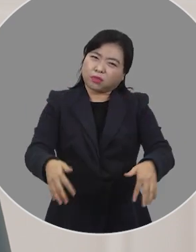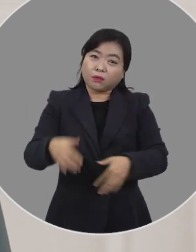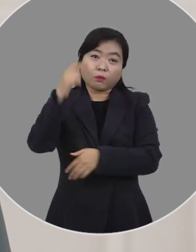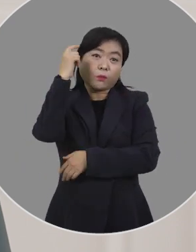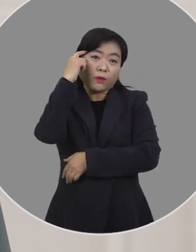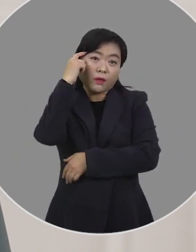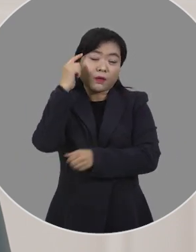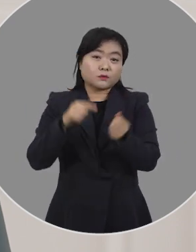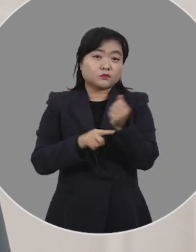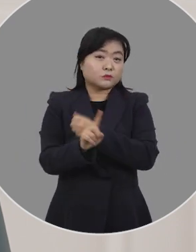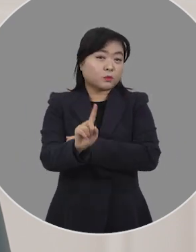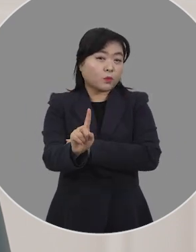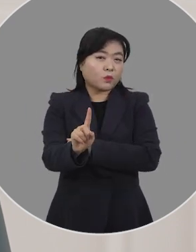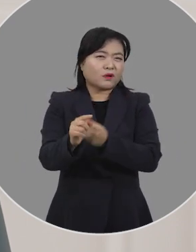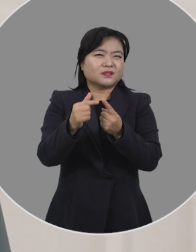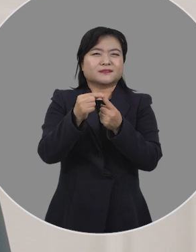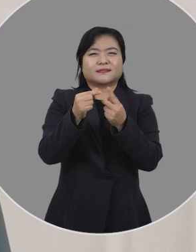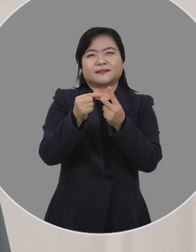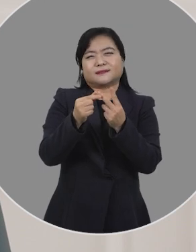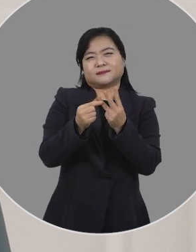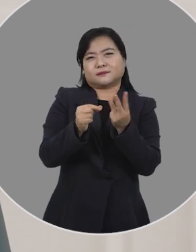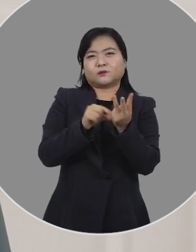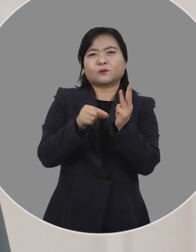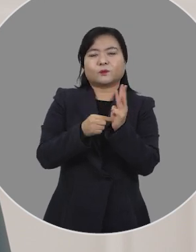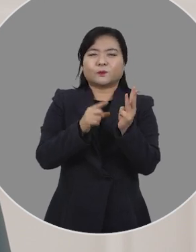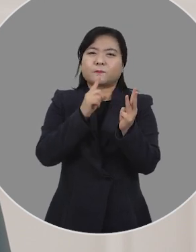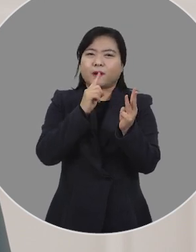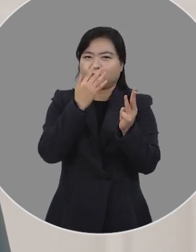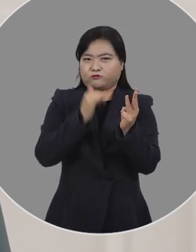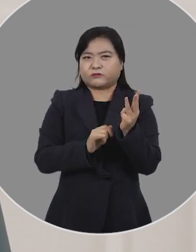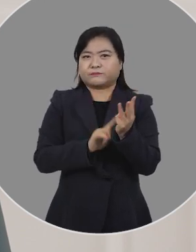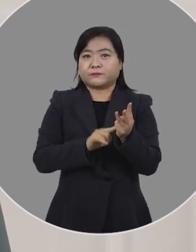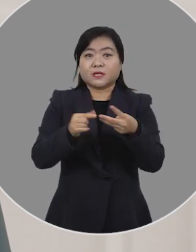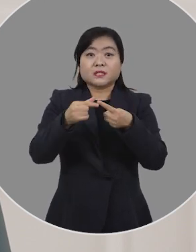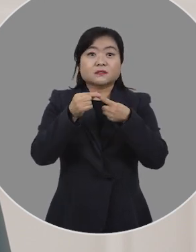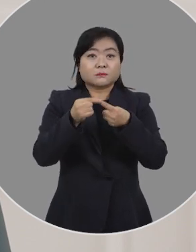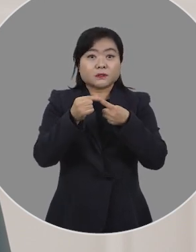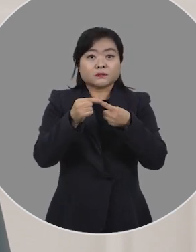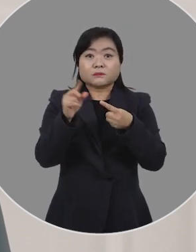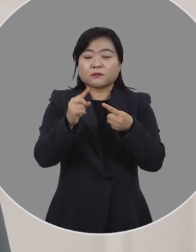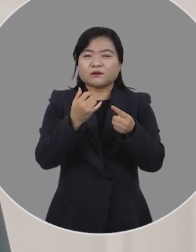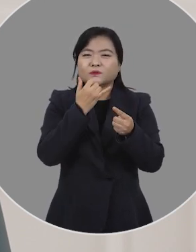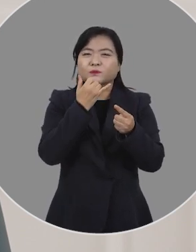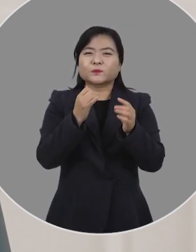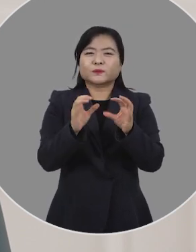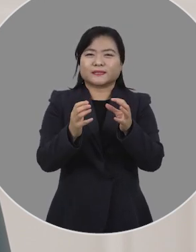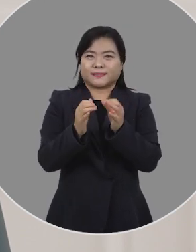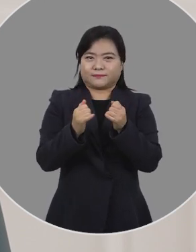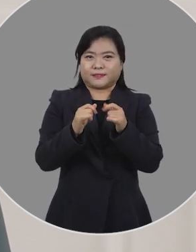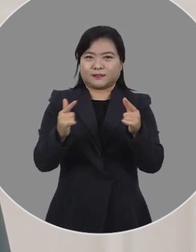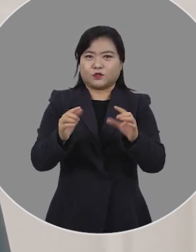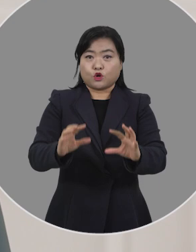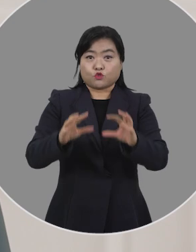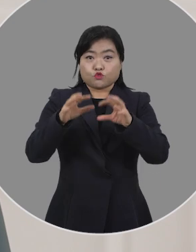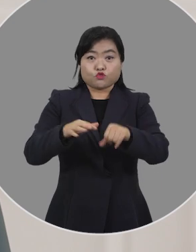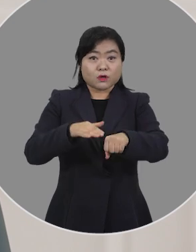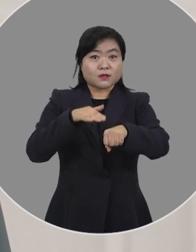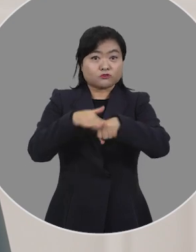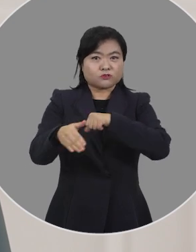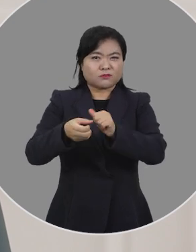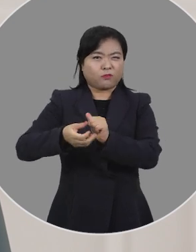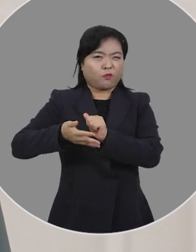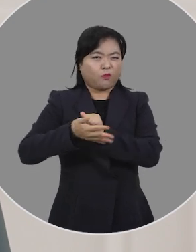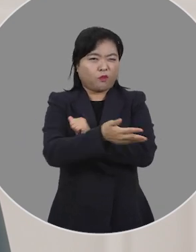생각하면 아마 세 가지 정도 얘기할 수 있을 텐데 첫째는 독일 사람들이